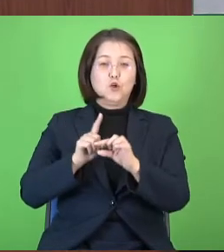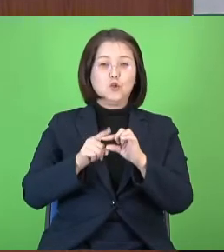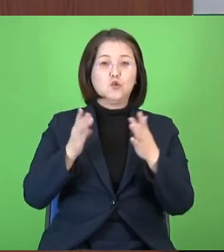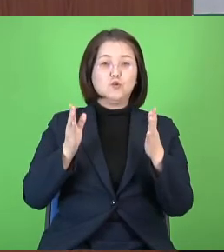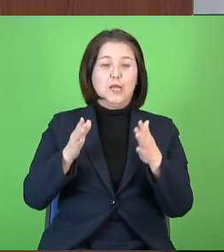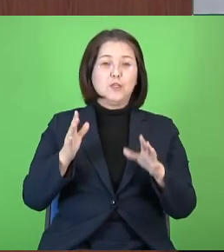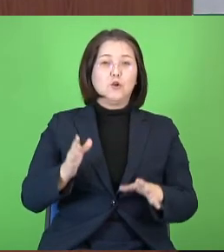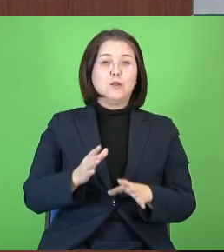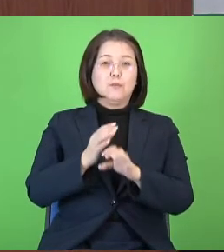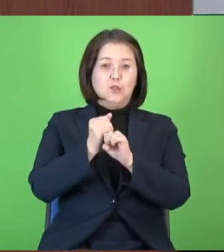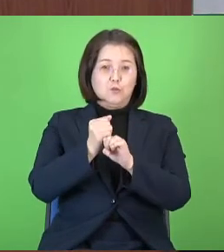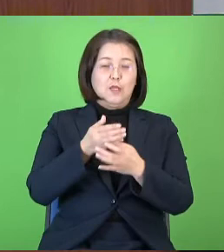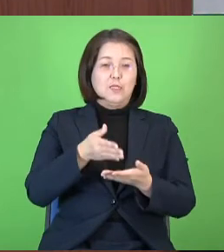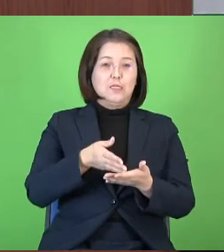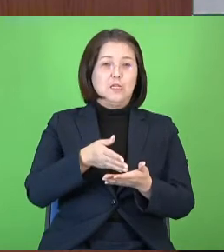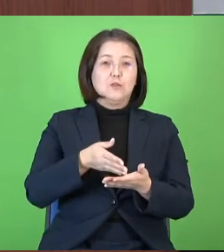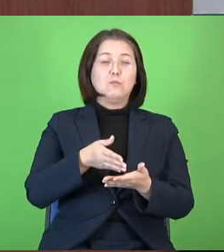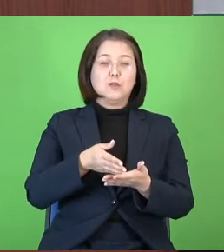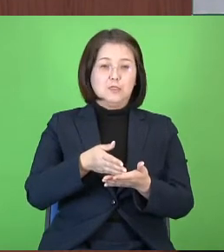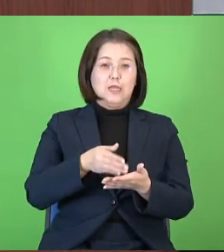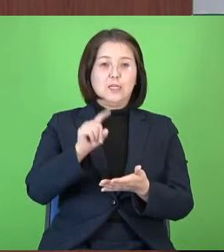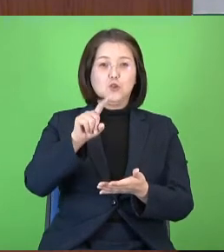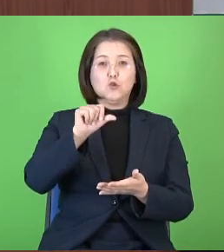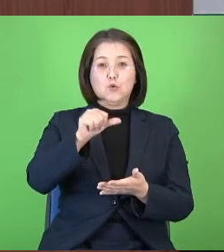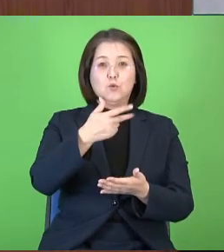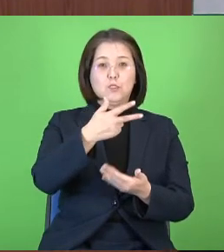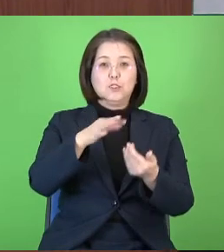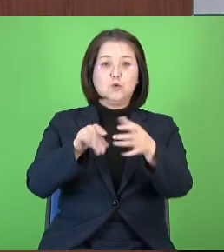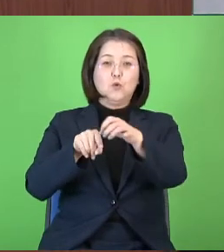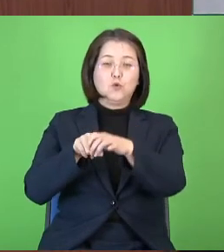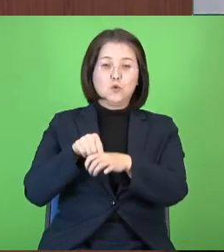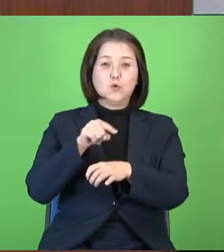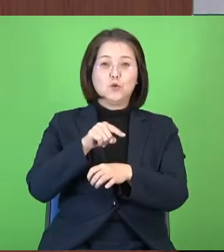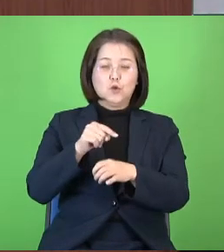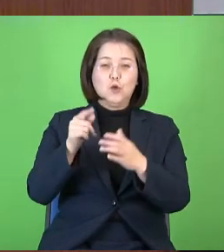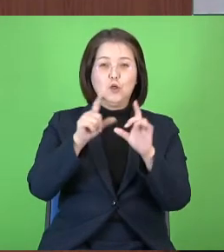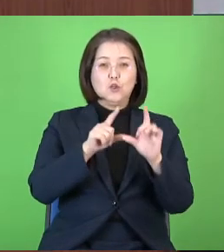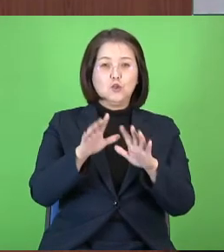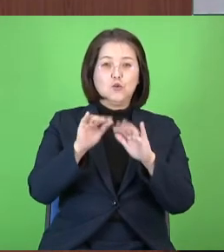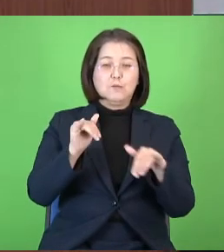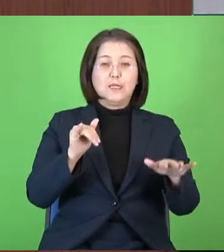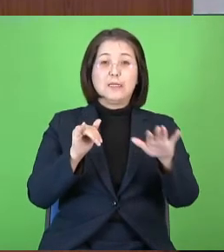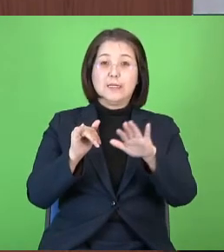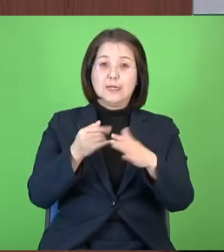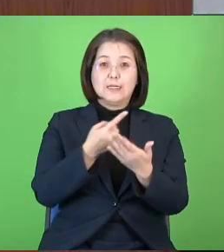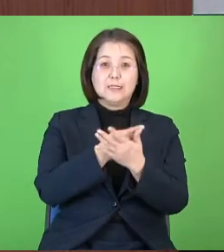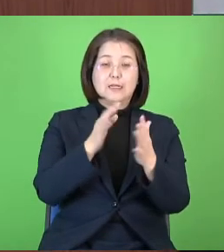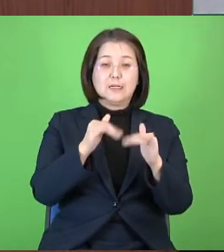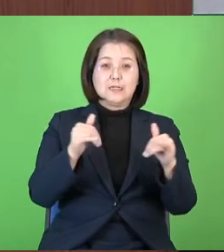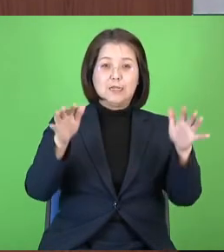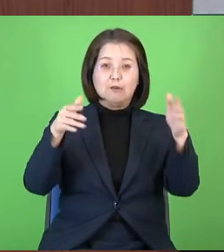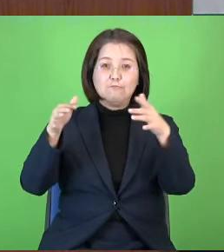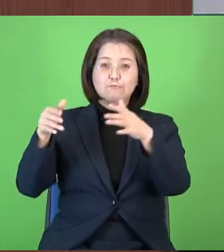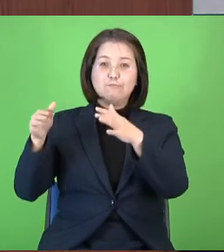一環として鋭角15市町村にわたしたちチームがお邪魔をして